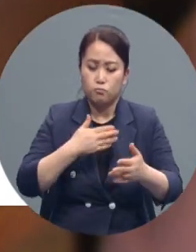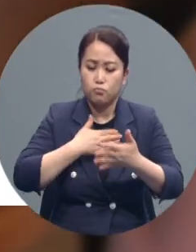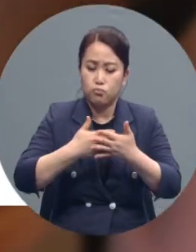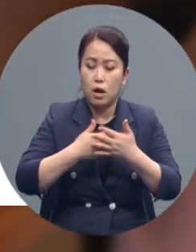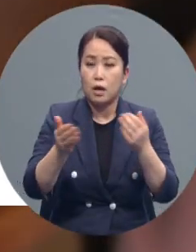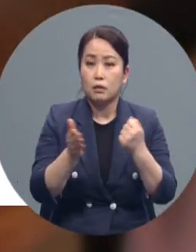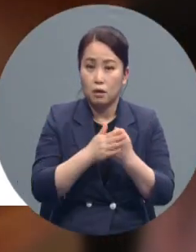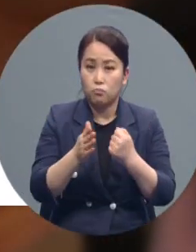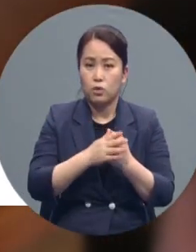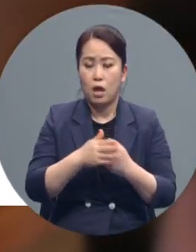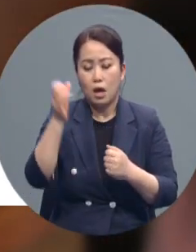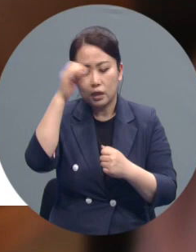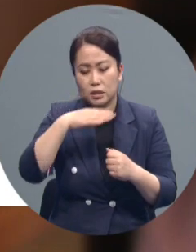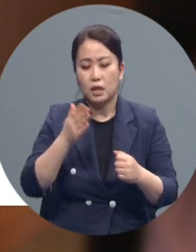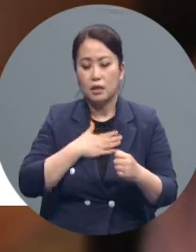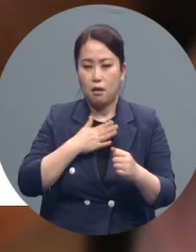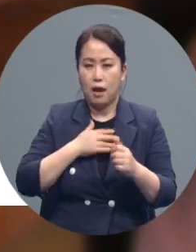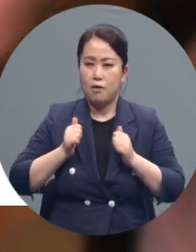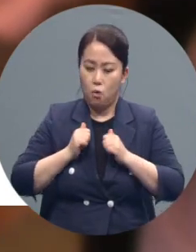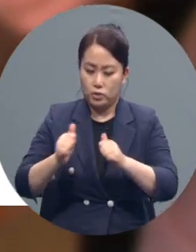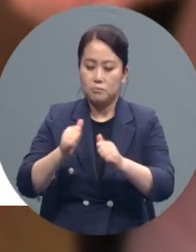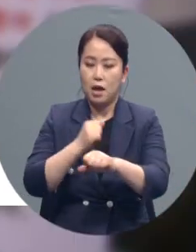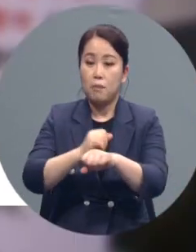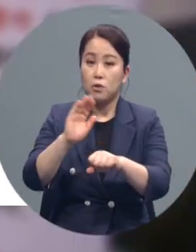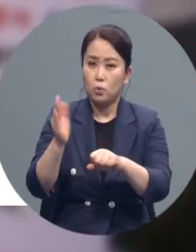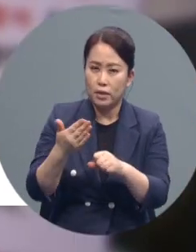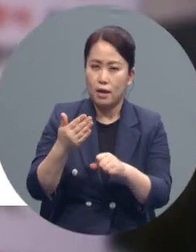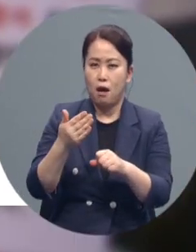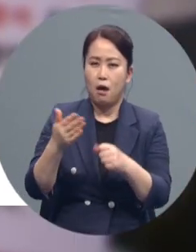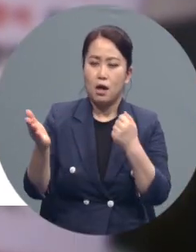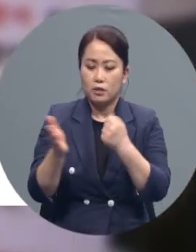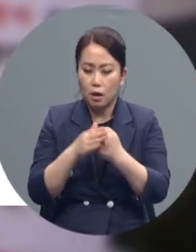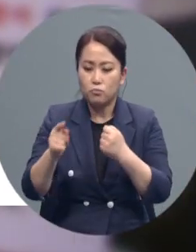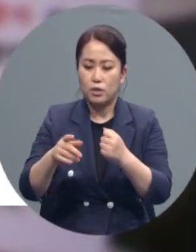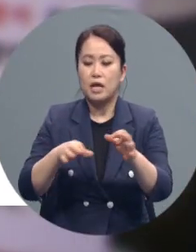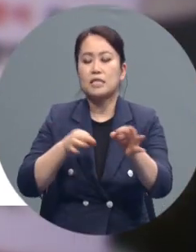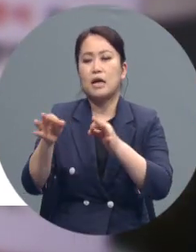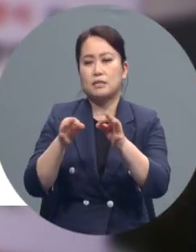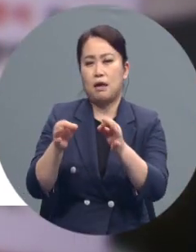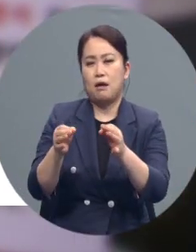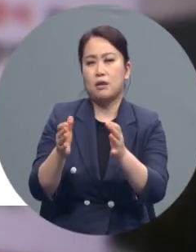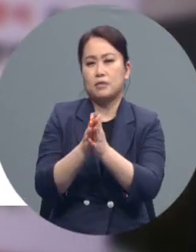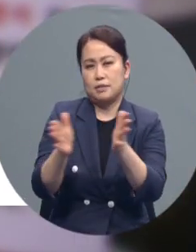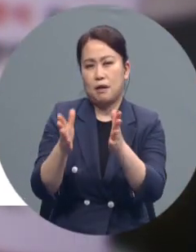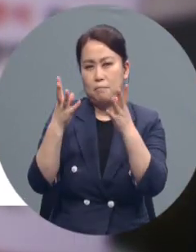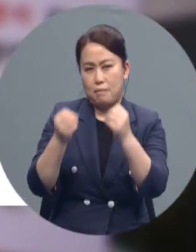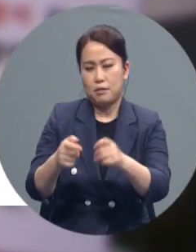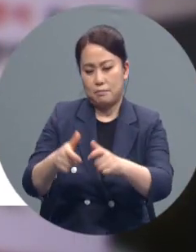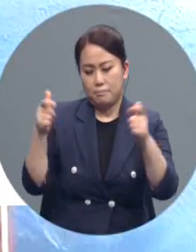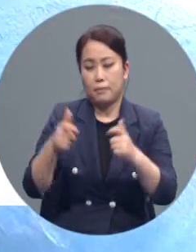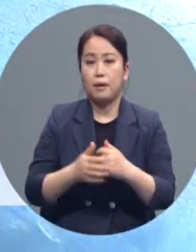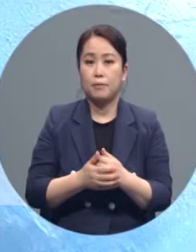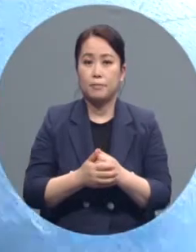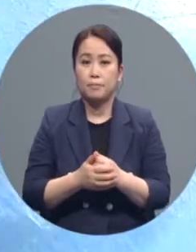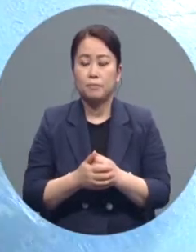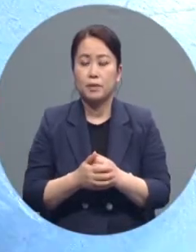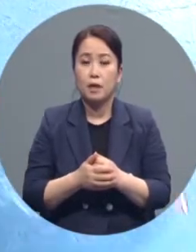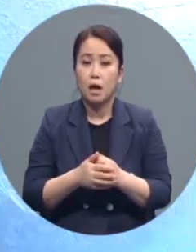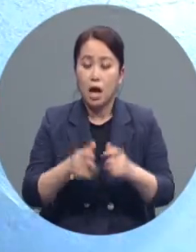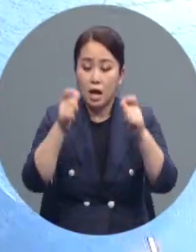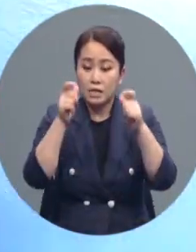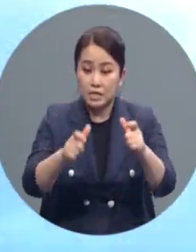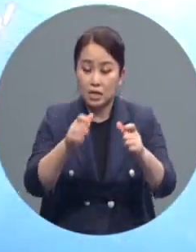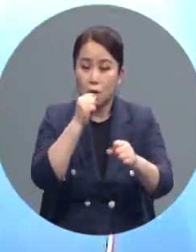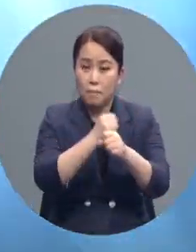먹고 열심히 하면 되겠다는 마음으로 짜 영업 시장으로 끼어들거나 또 내몰리는 그는 항쟁이 있다 그렇게 보입니다 지역